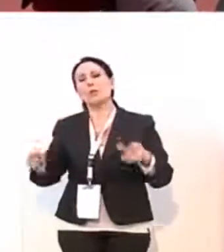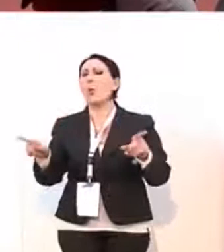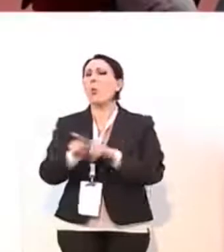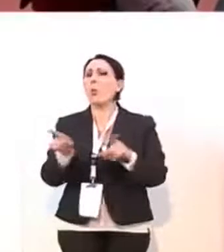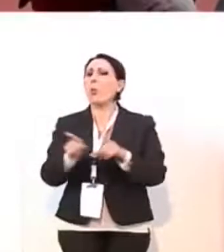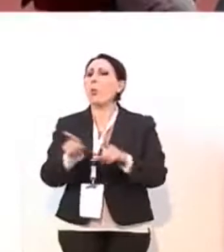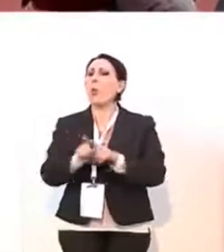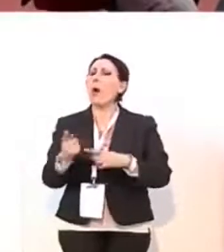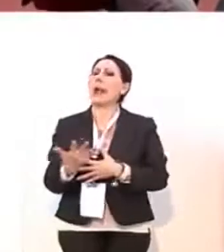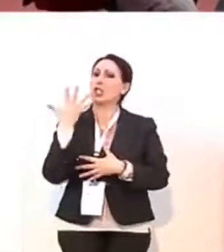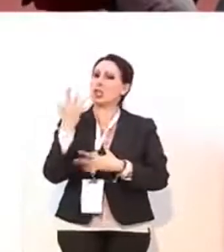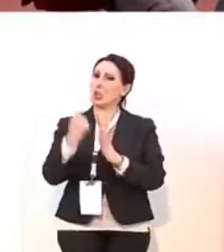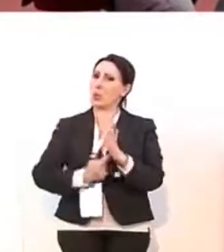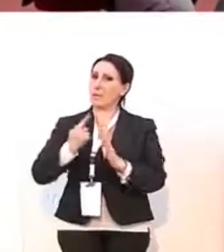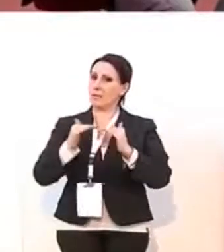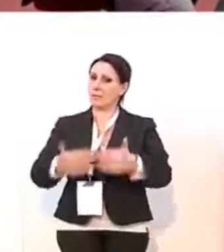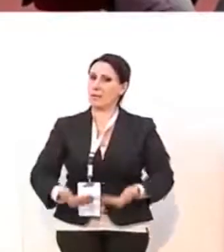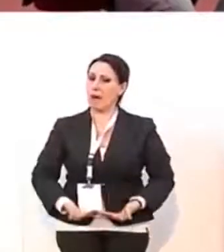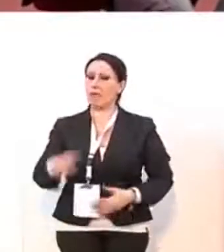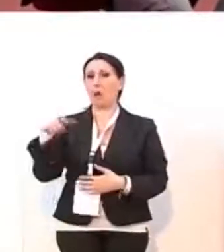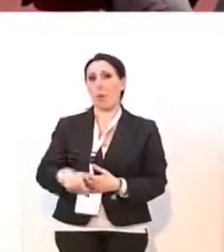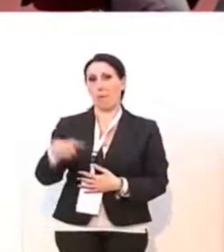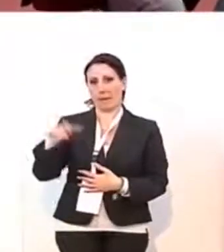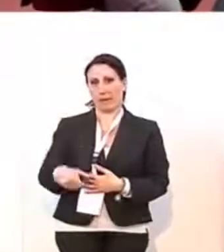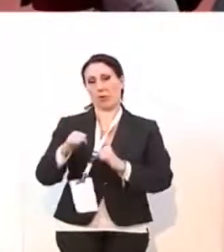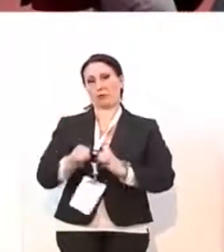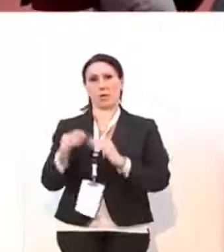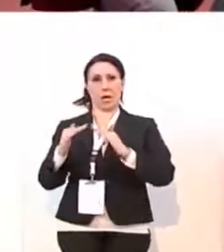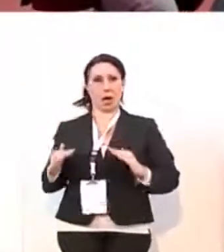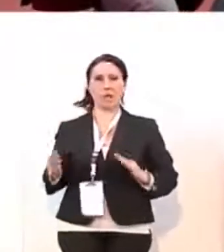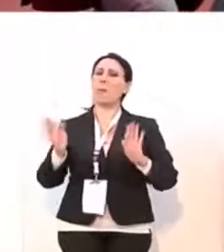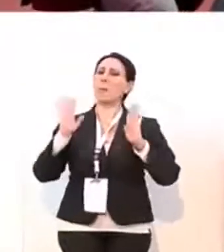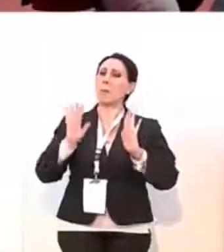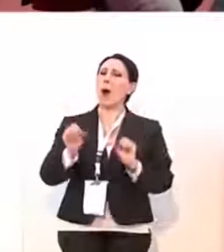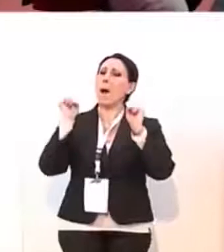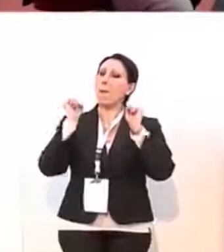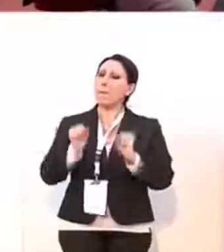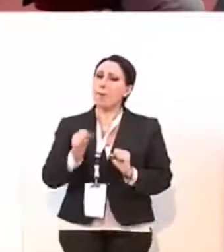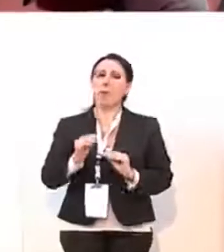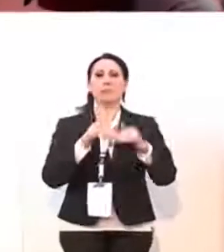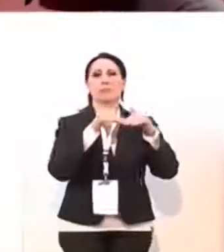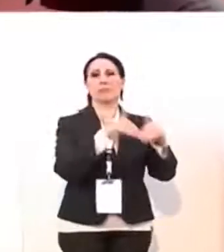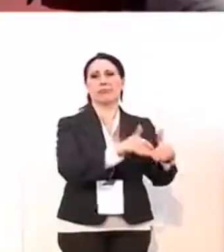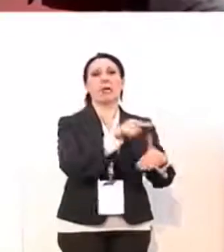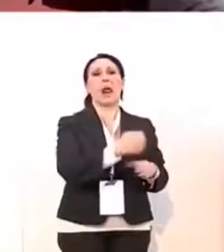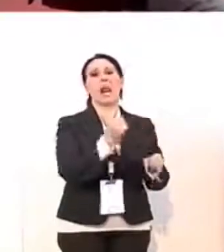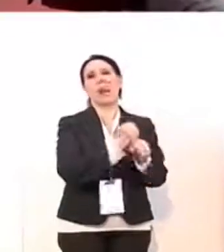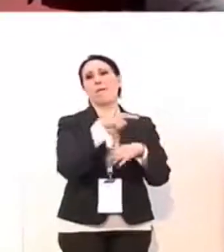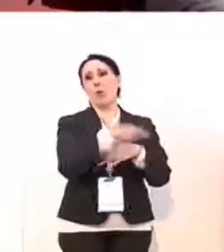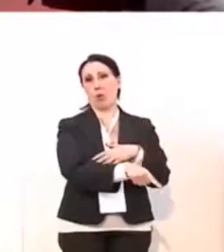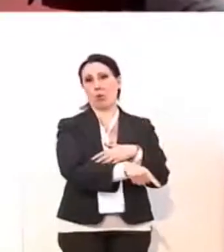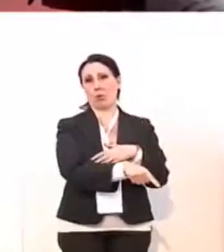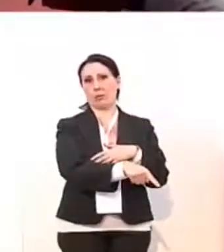comunque a 5 mesi di maternità obbligatoria, ma possono essere presenti nel loro posto di lavoro,